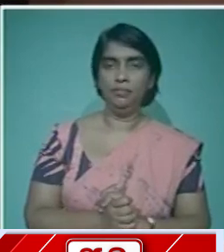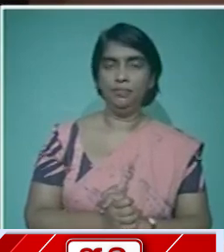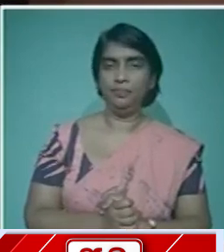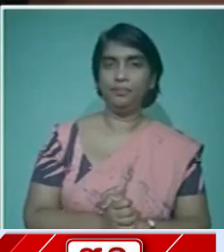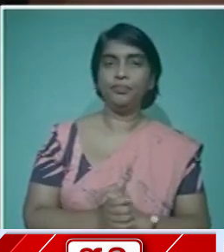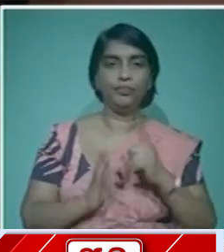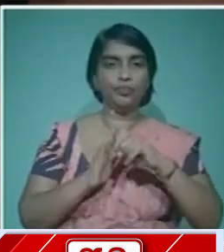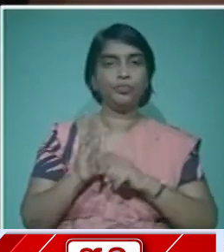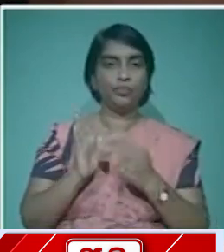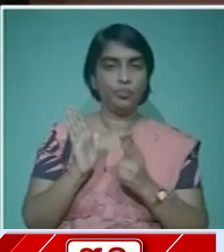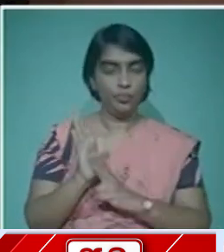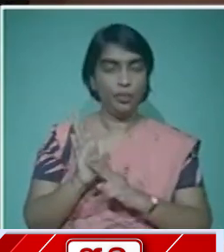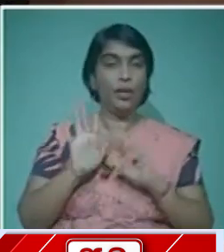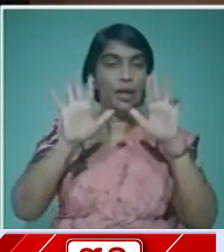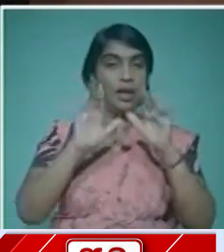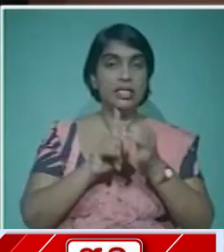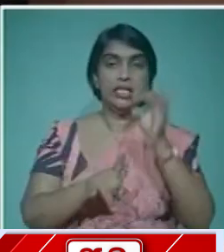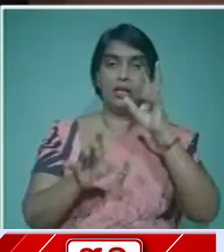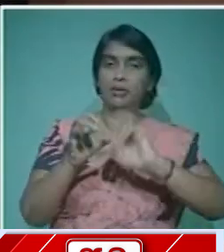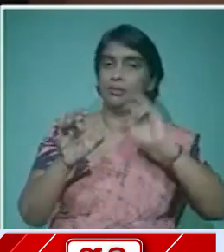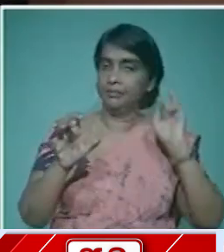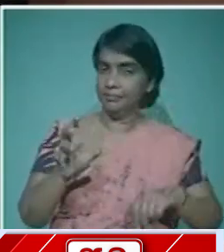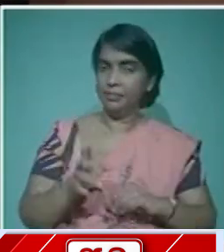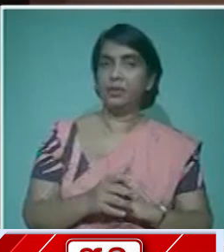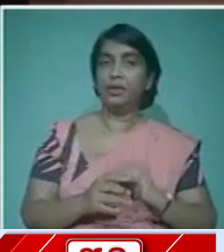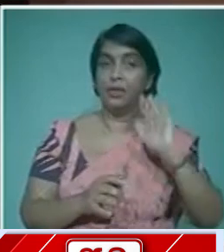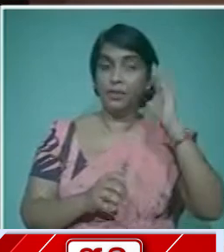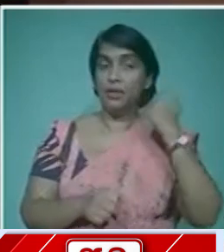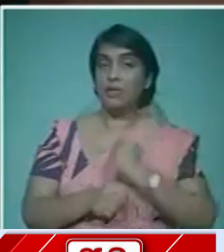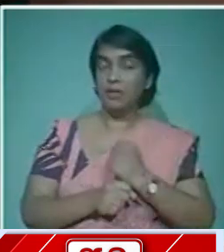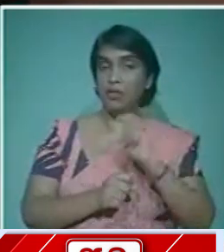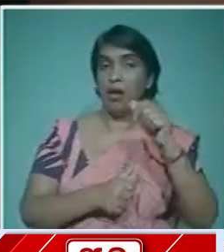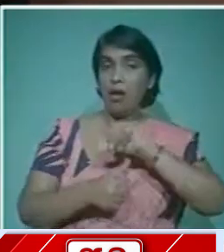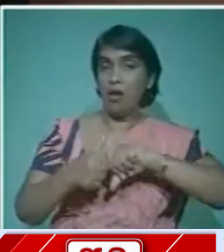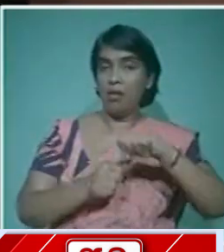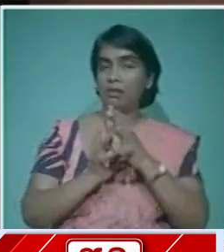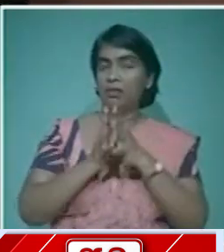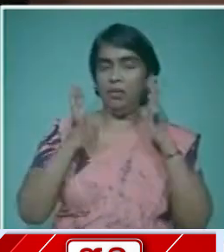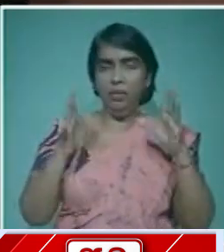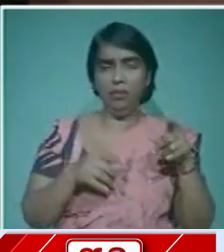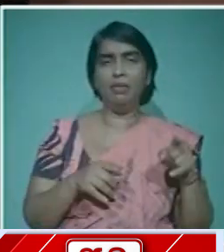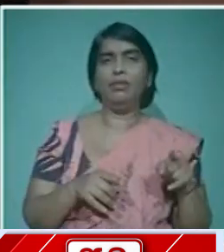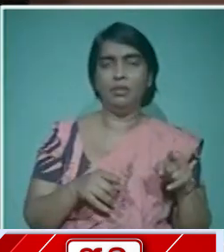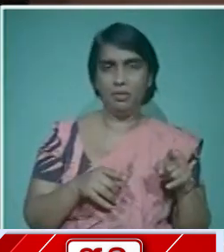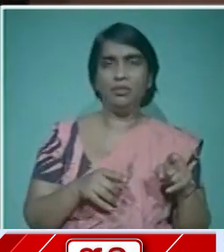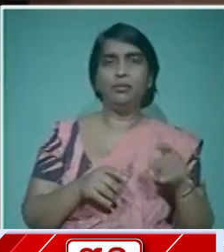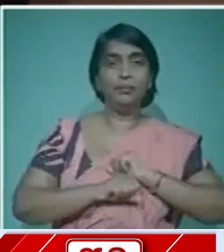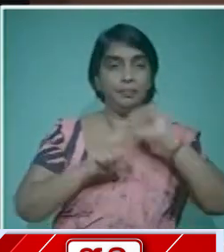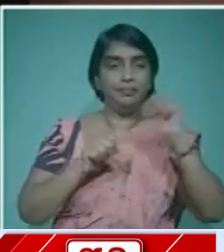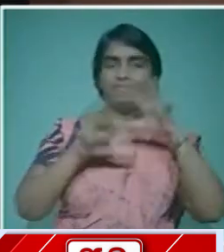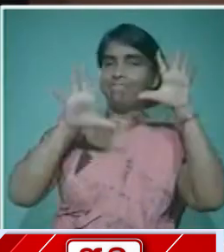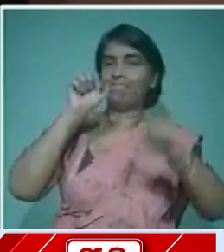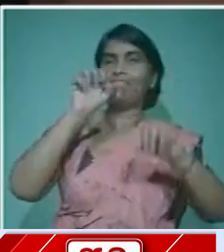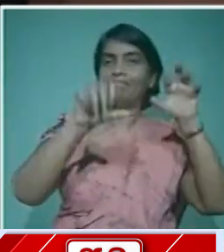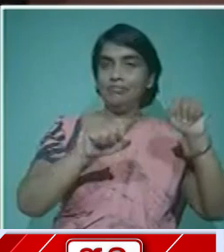ජූලි මාසේ 9 වෙනිදා ජනාධිපතිවරයා ඉල්ලාස්සුණා. සුවිශේෂී රාජ්‍ය ආයතන විශාල ප්‍රමාණයක් අරගලකරුවන් අතරපත.